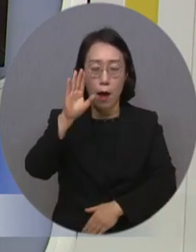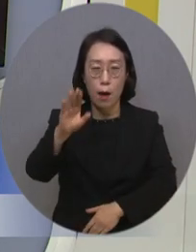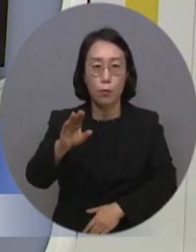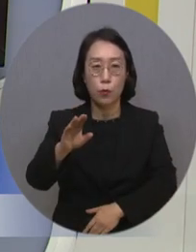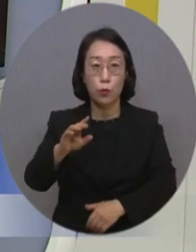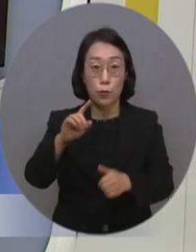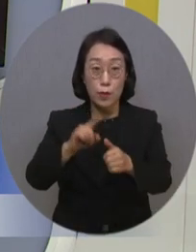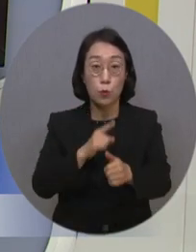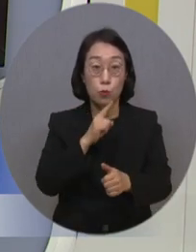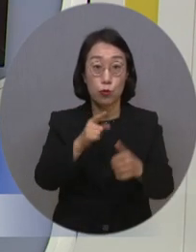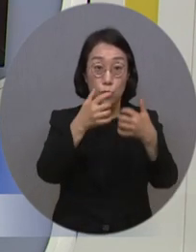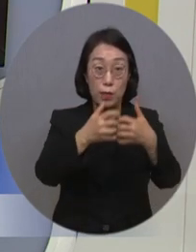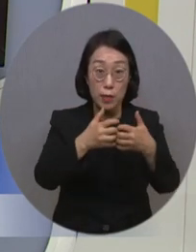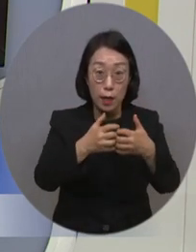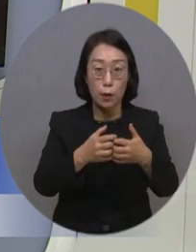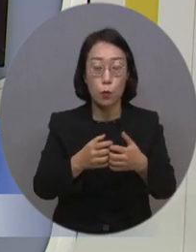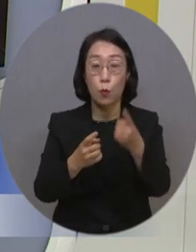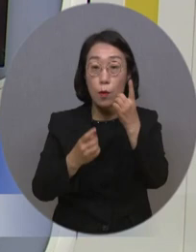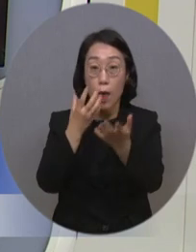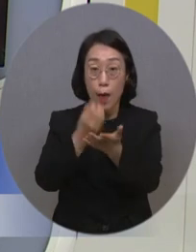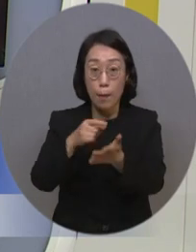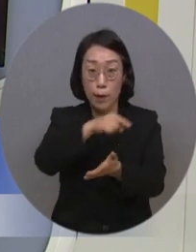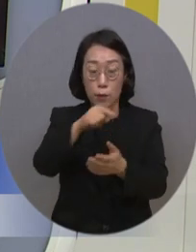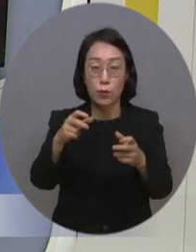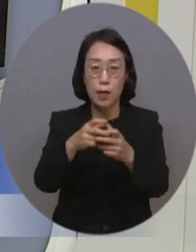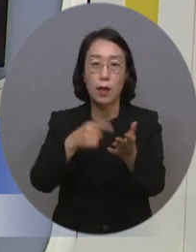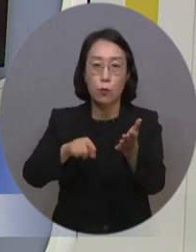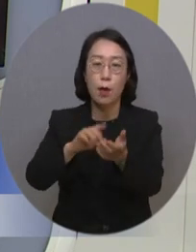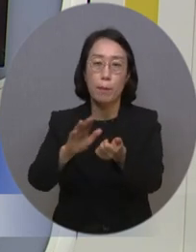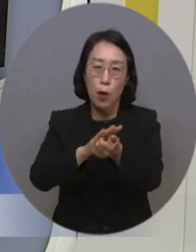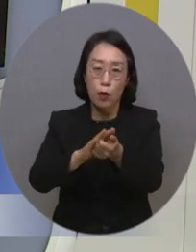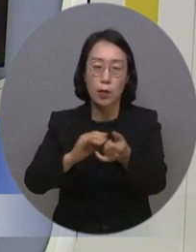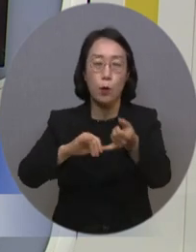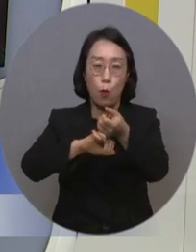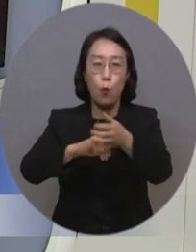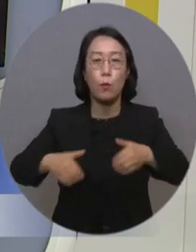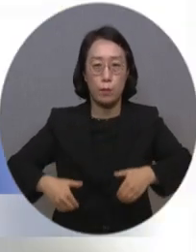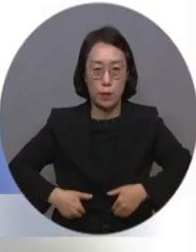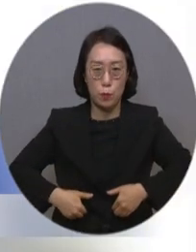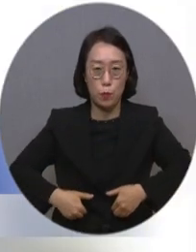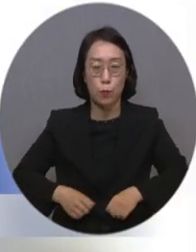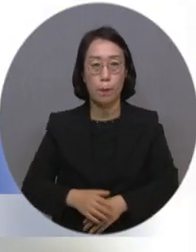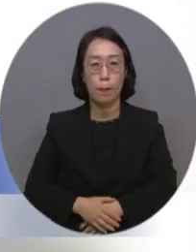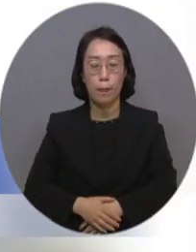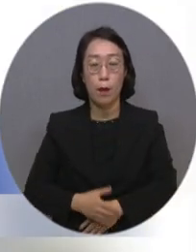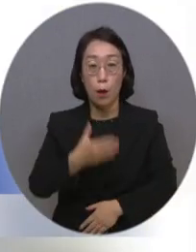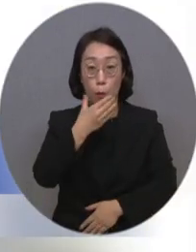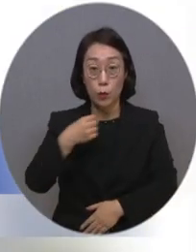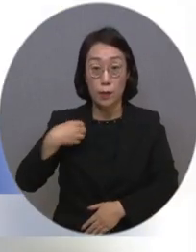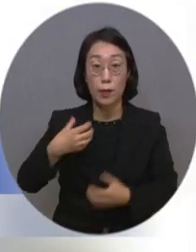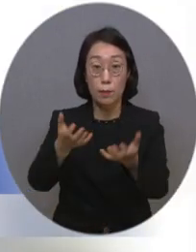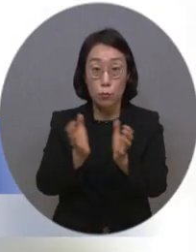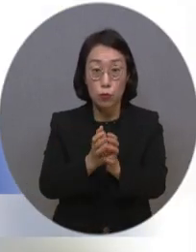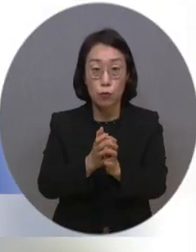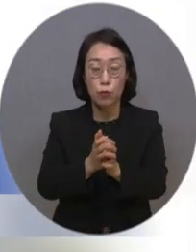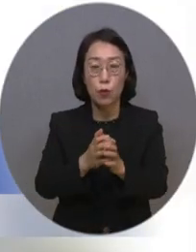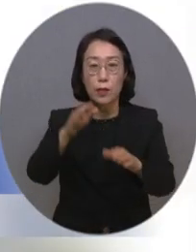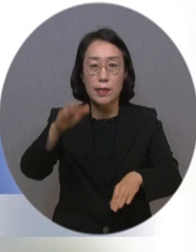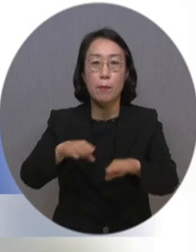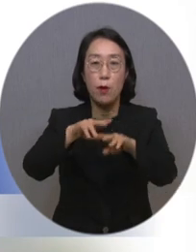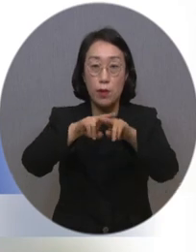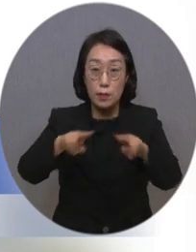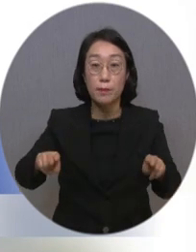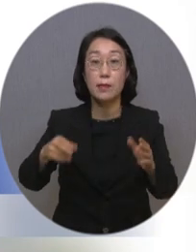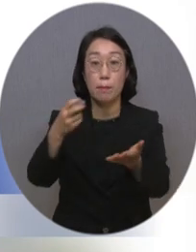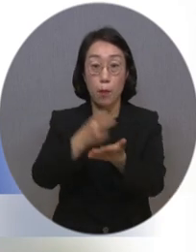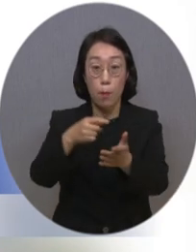키오스크 모바일 앱에서 장애인을 위한 편의 제공이 의무화된다는 소식입니다. 보건복지부가 장애인차별금지법 시행령